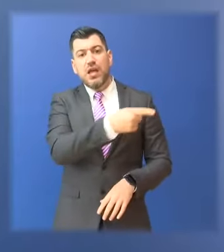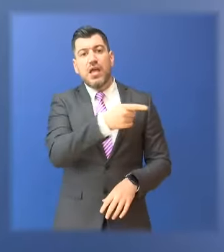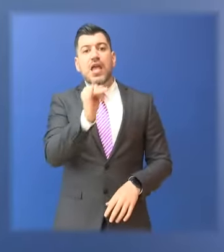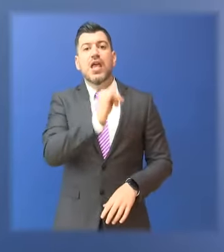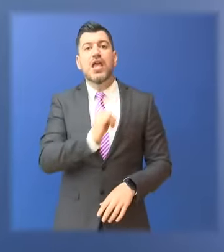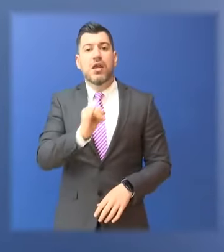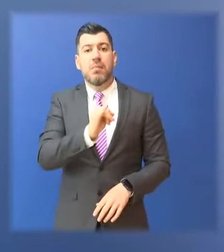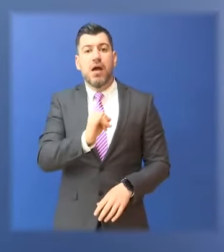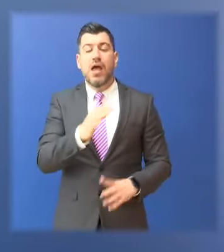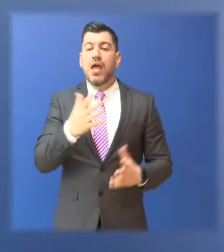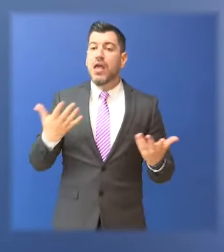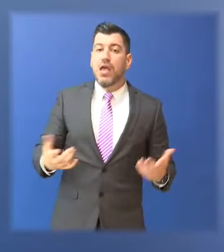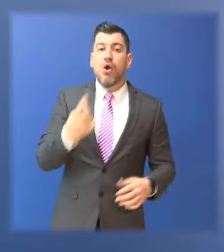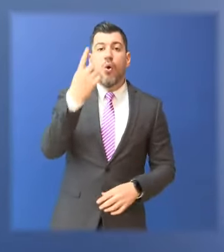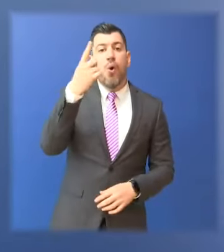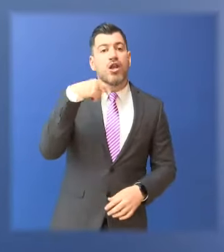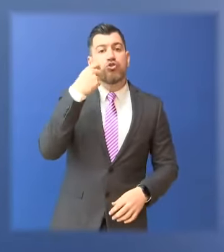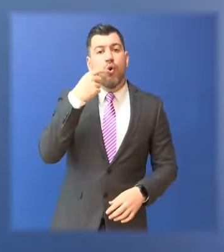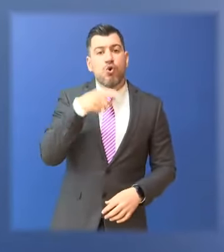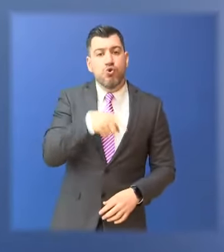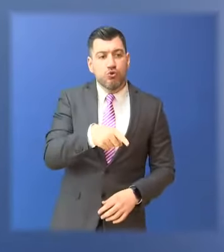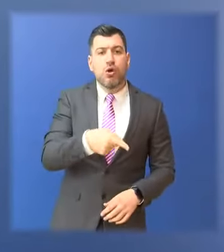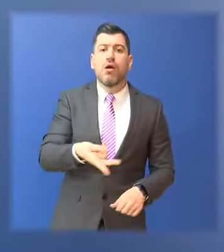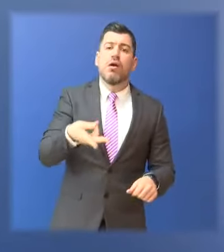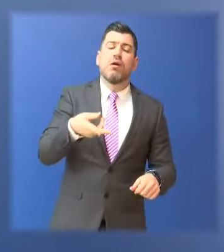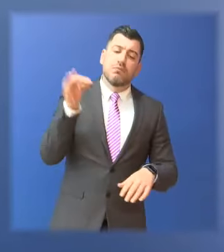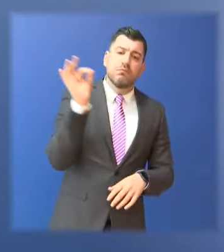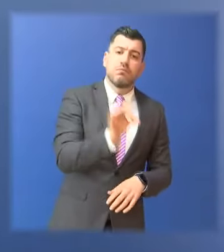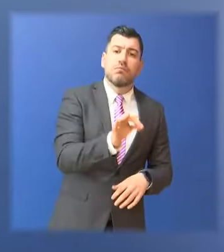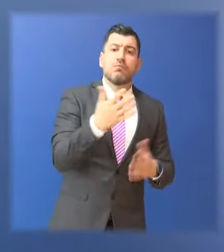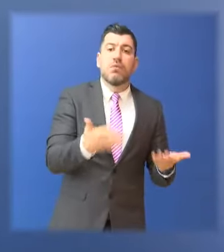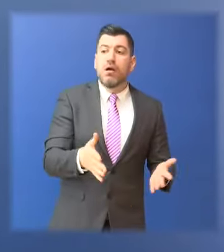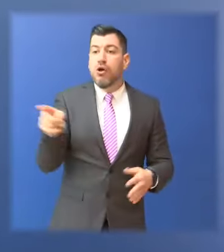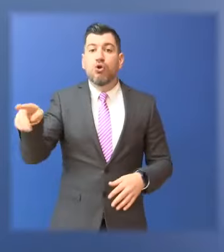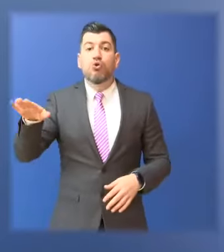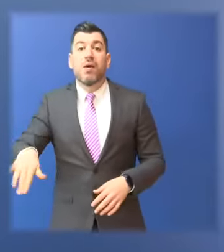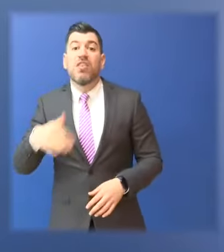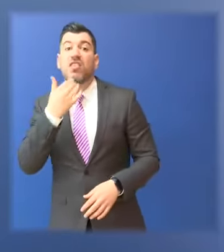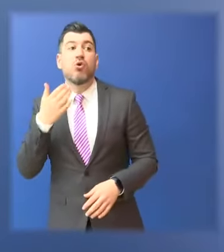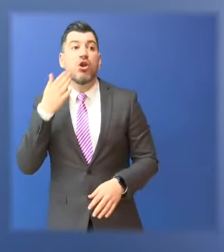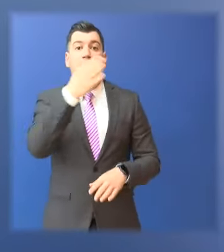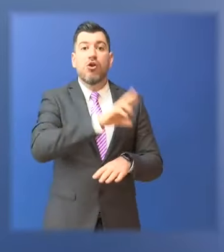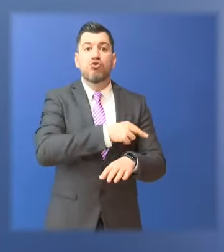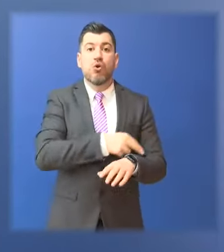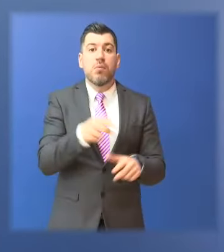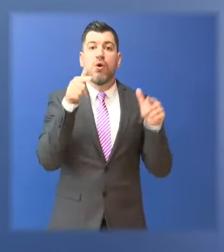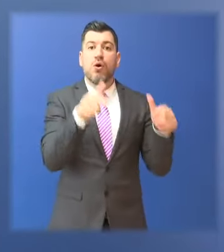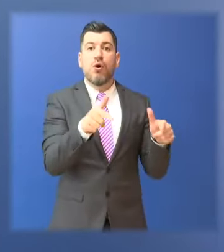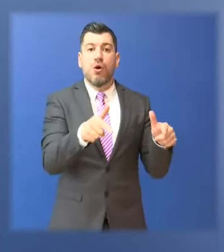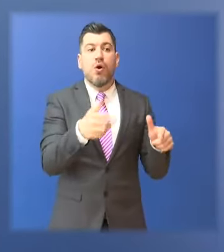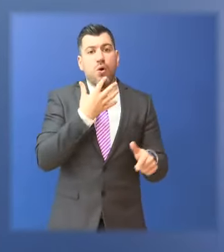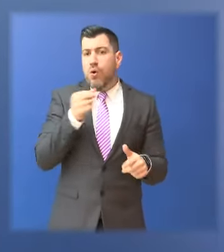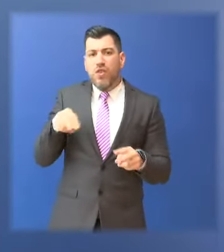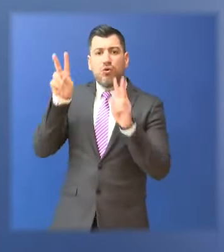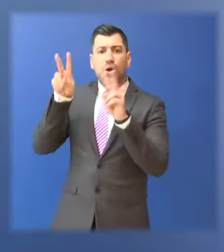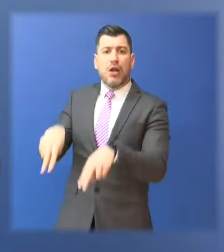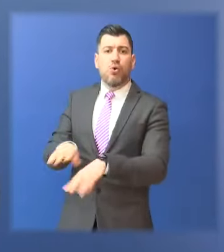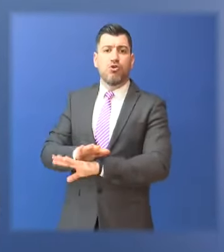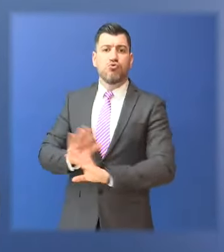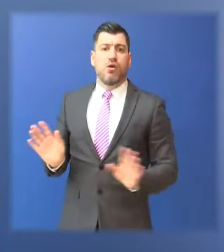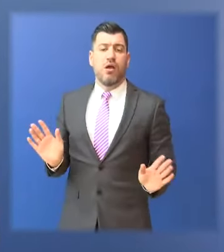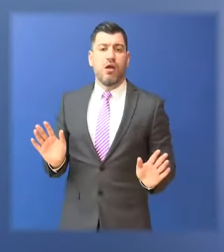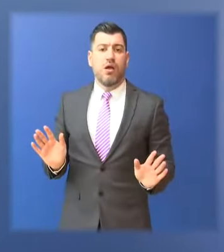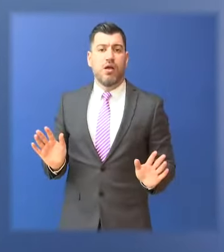ως πατέρας του ή μητέρα του, δεν μπορεί να πάει να το φροντίσει στο νοσοκομείο. Είναι μια πραγματικότητα που υφίσταται σήμερα. Και αυτοί που λένε, μα δεν